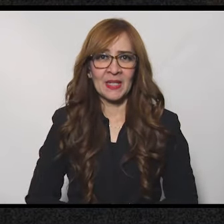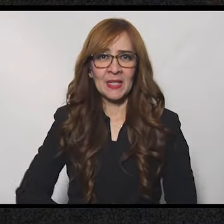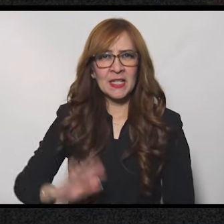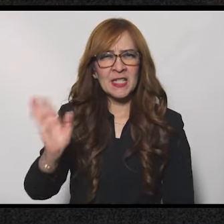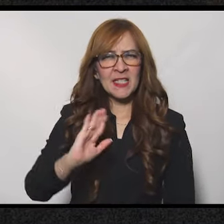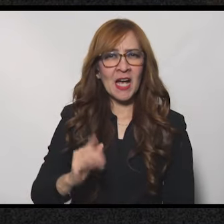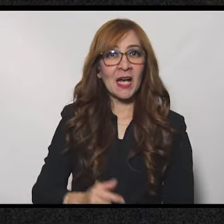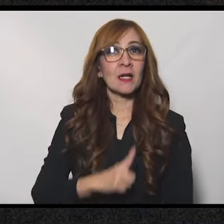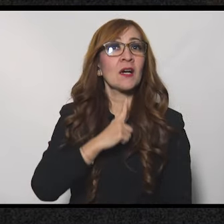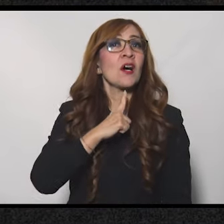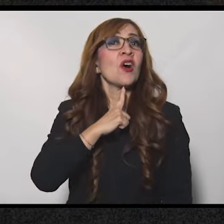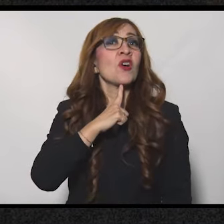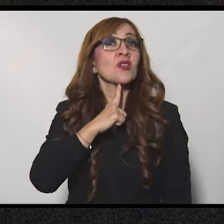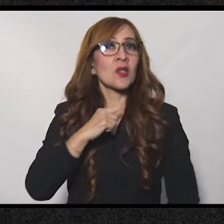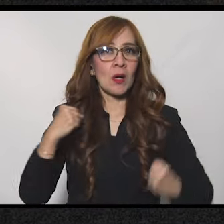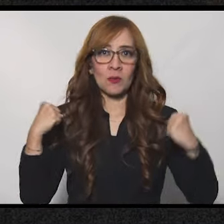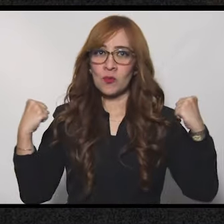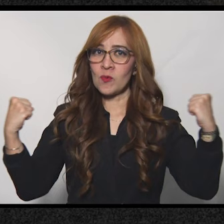Jangan sok kuat,